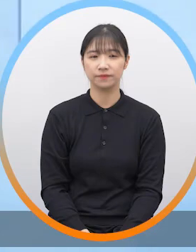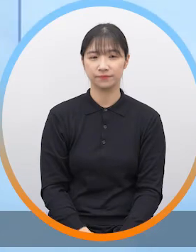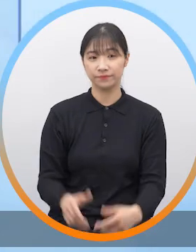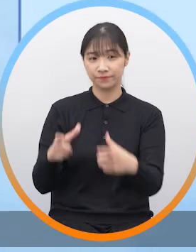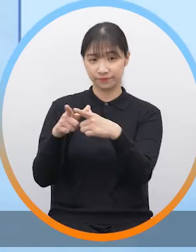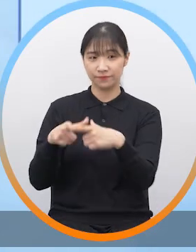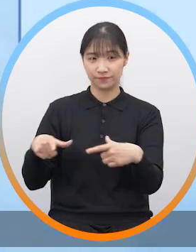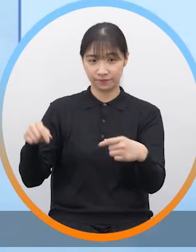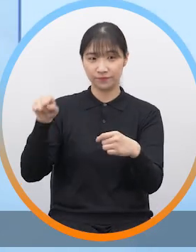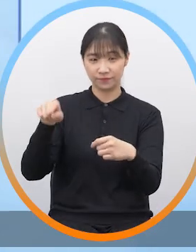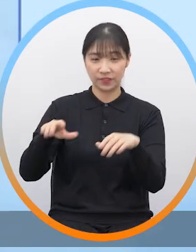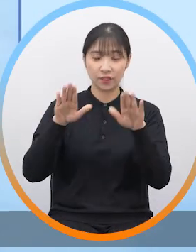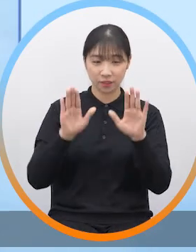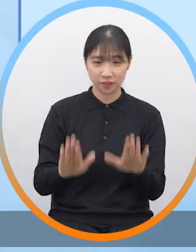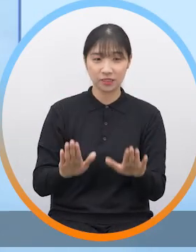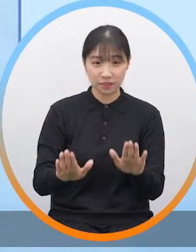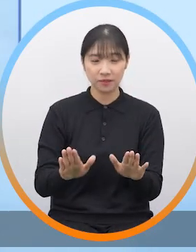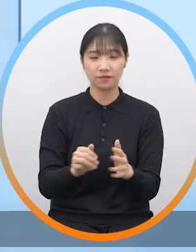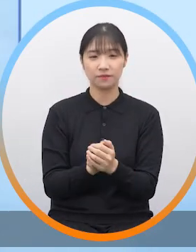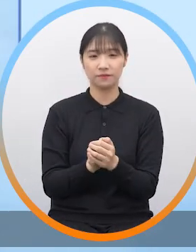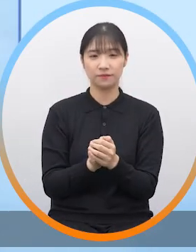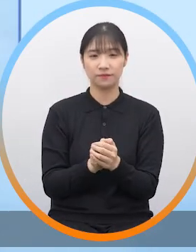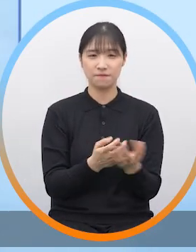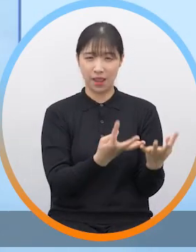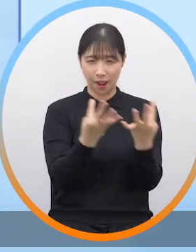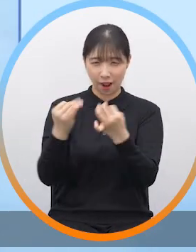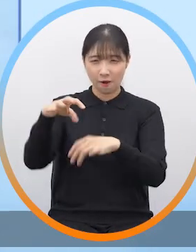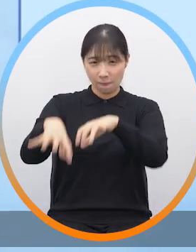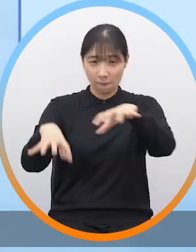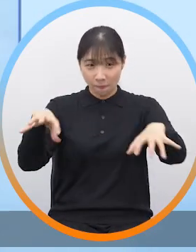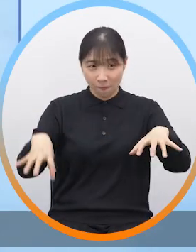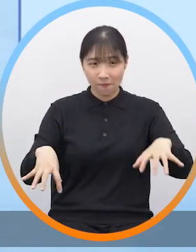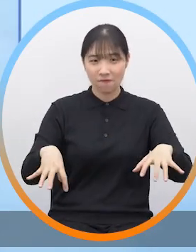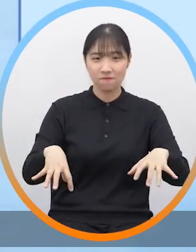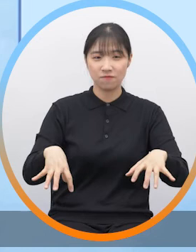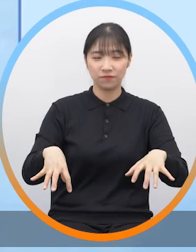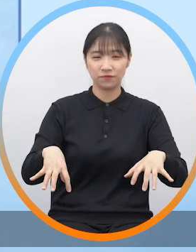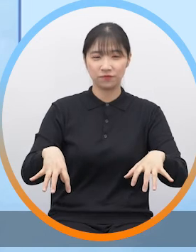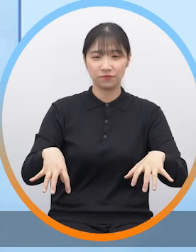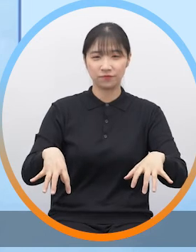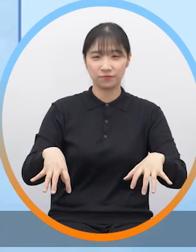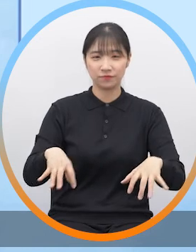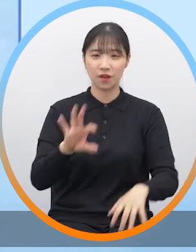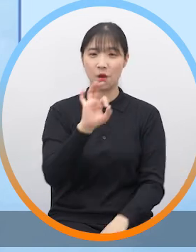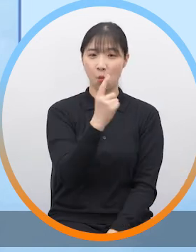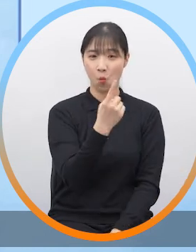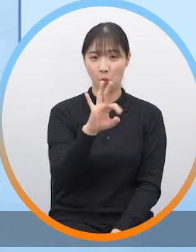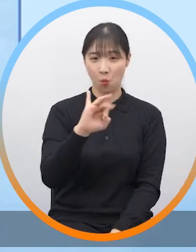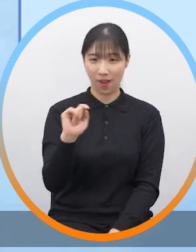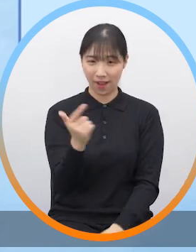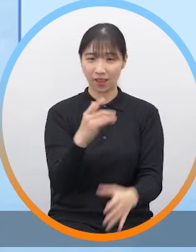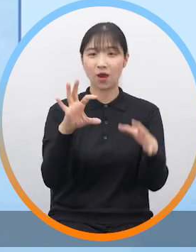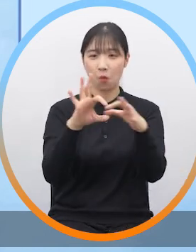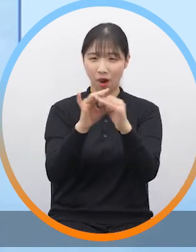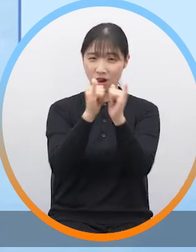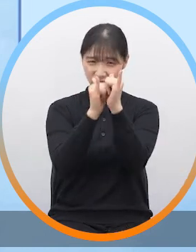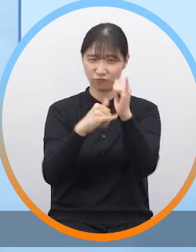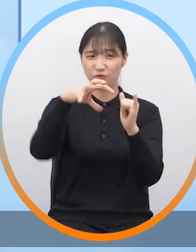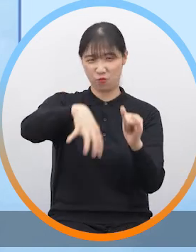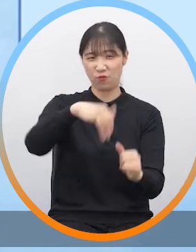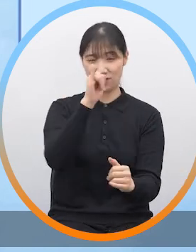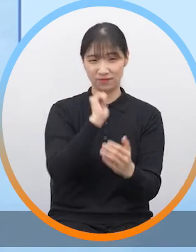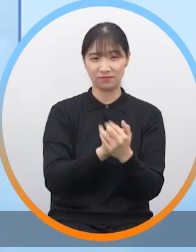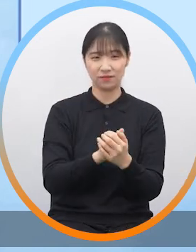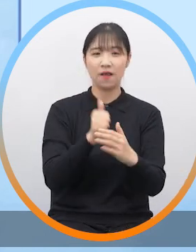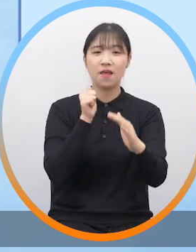자, 일본에는 현재 많은 곳에 왕인 관련 유적들이 있는데 그